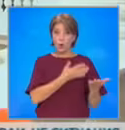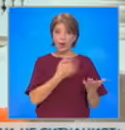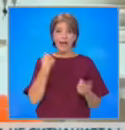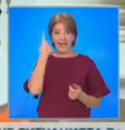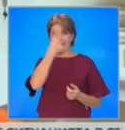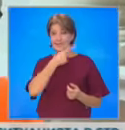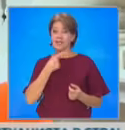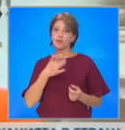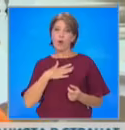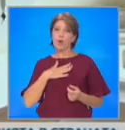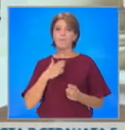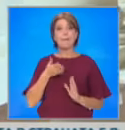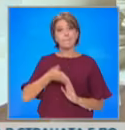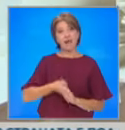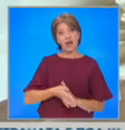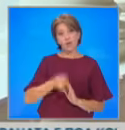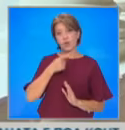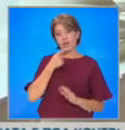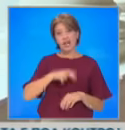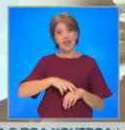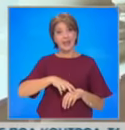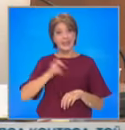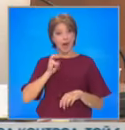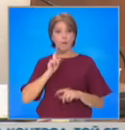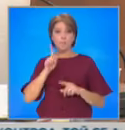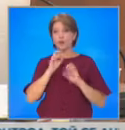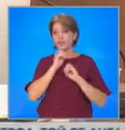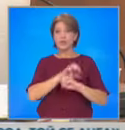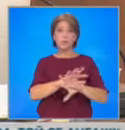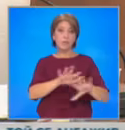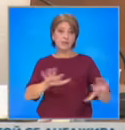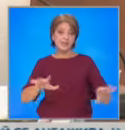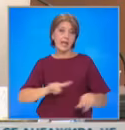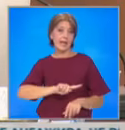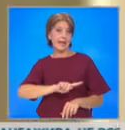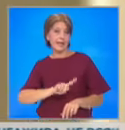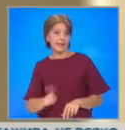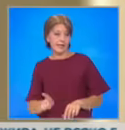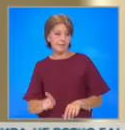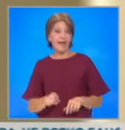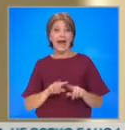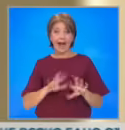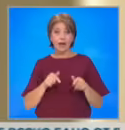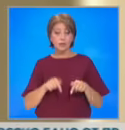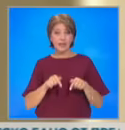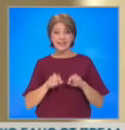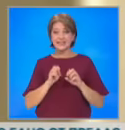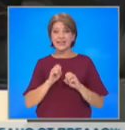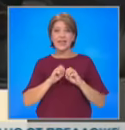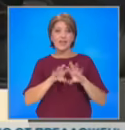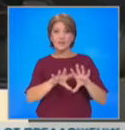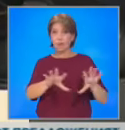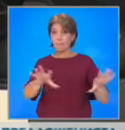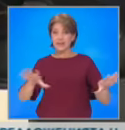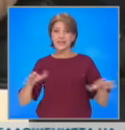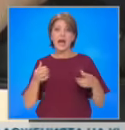лицето, което има право да каже да, може да се разгласи или не, не може да се разгласи. Ако разгласа тази информация, аз ще бъда обект на прокуратурата.